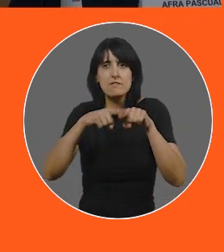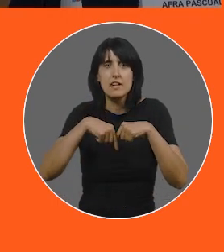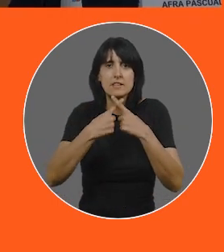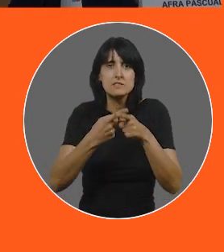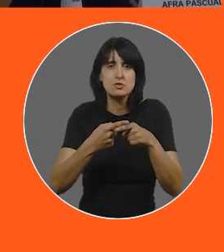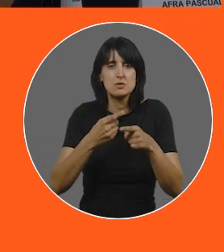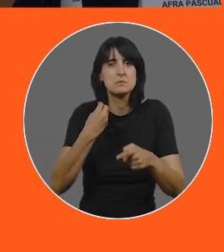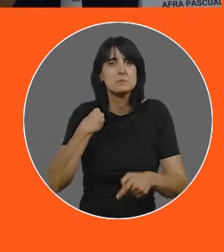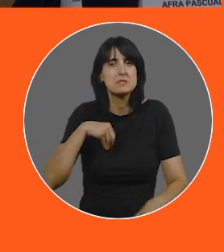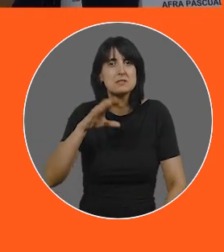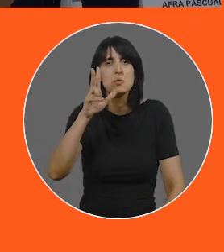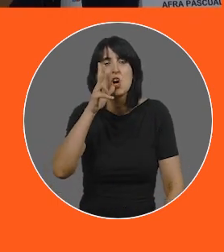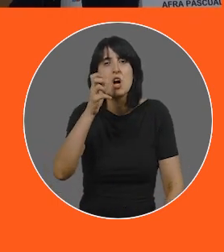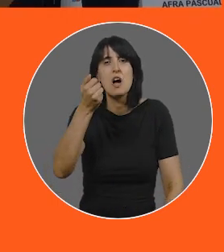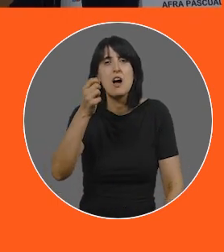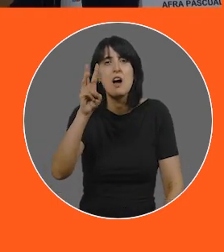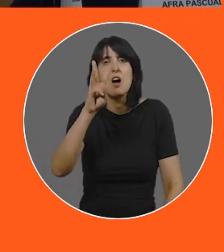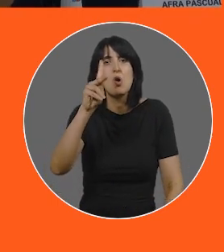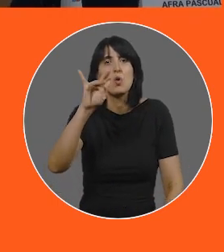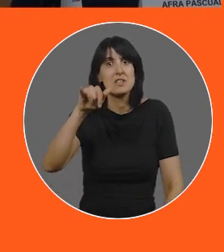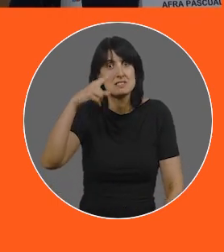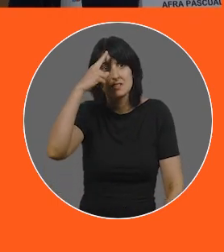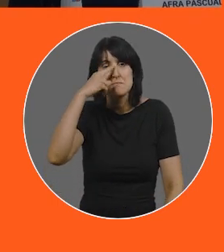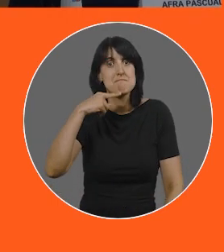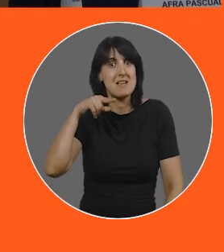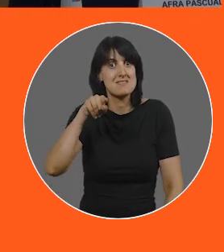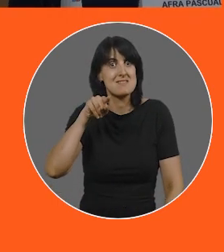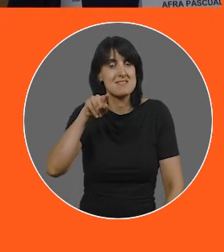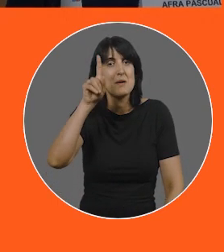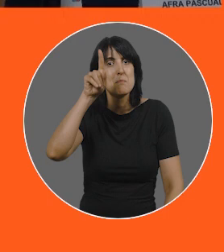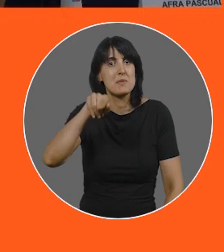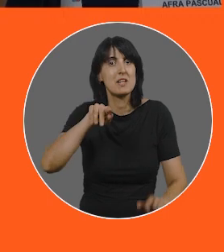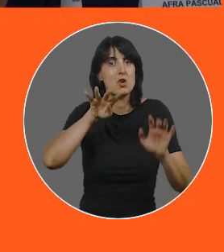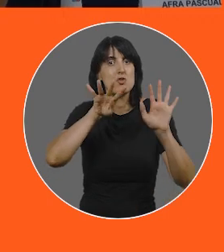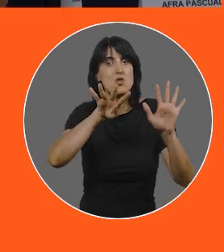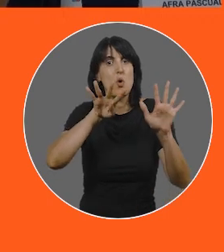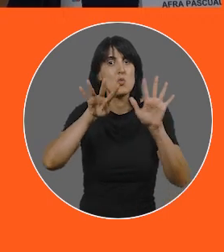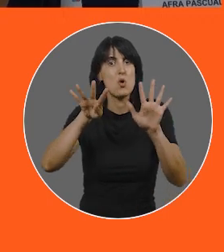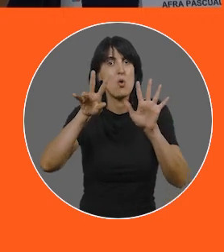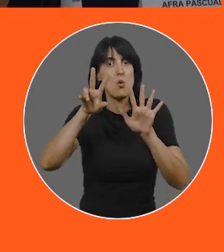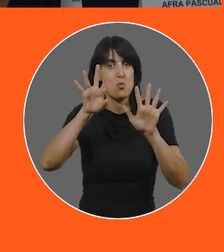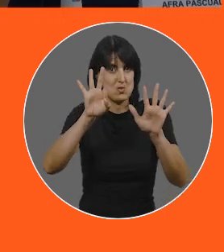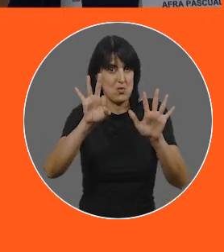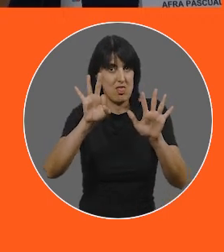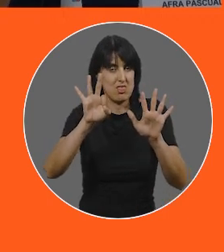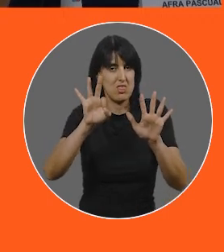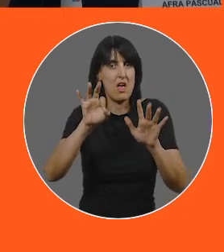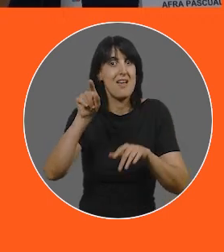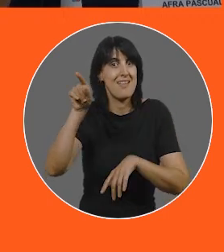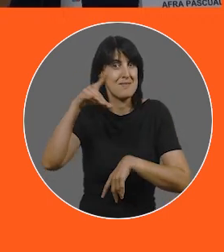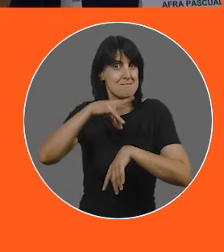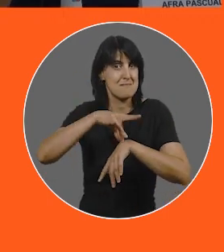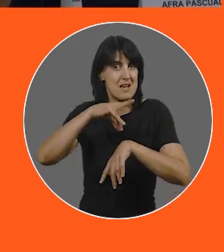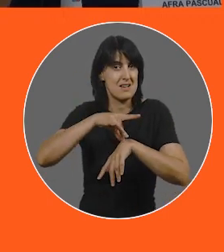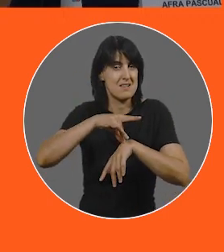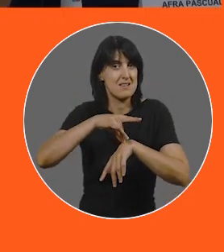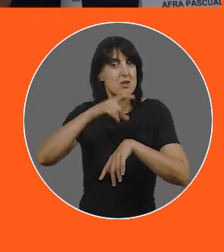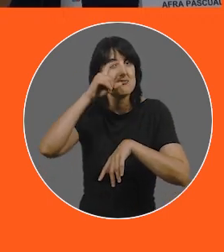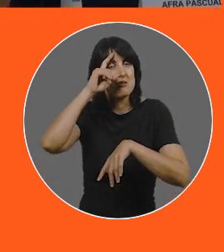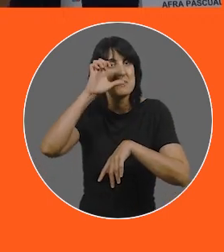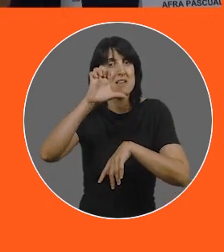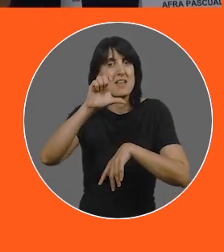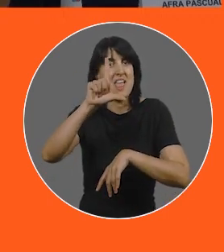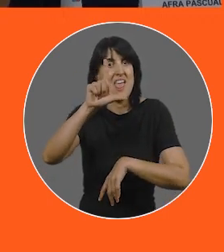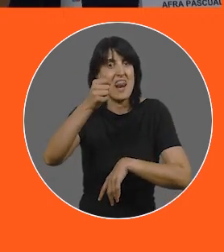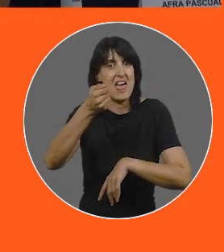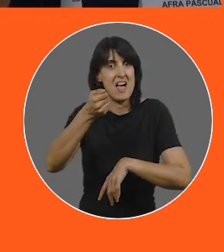reflexionar amb Stephen Hopkins. Aquesta és una imatge de l'any 1990. Ell tenia una malaltia, que és